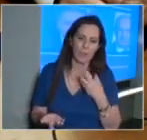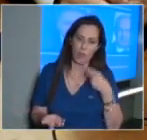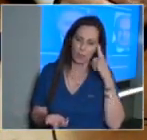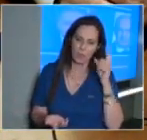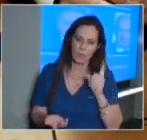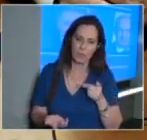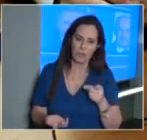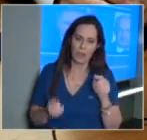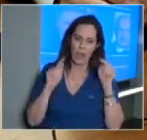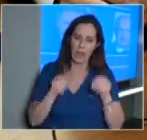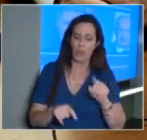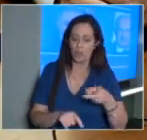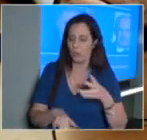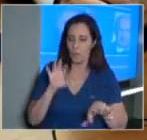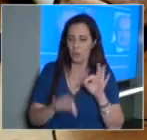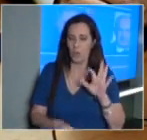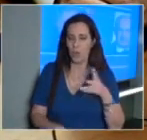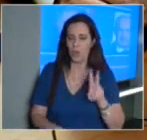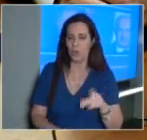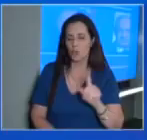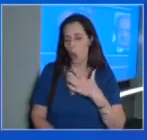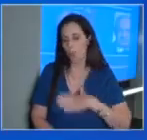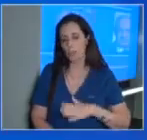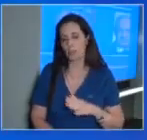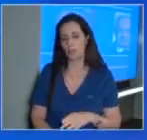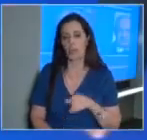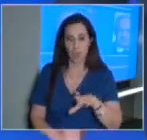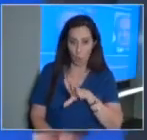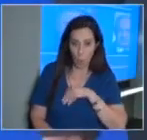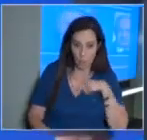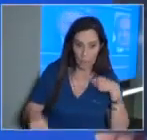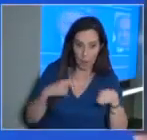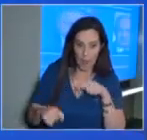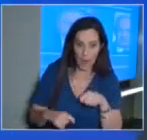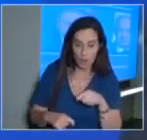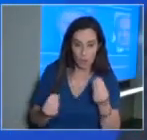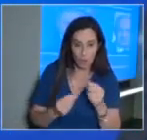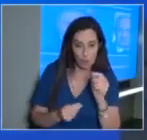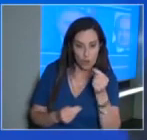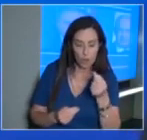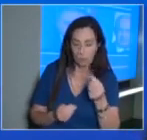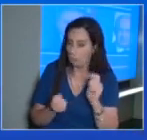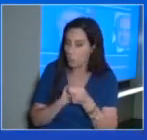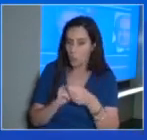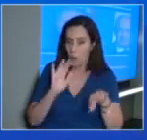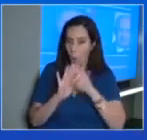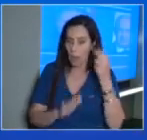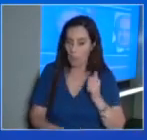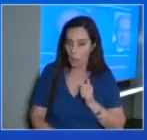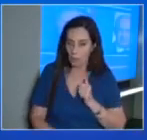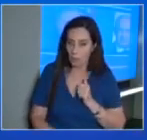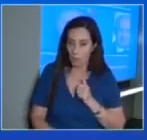חושב שצריך לגרור את המדינה לבחירות נוספות, אבל אולי יש מישהו שרוצה את זה. אתה תהיה מוכן להתגמש ולזוז משהו בחוק הגיוס בשלב הזה?